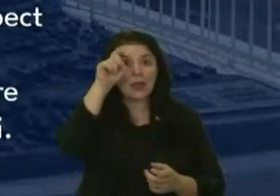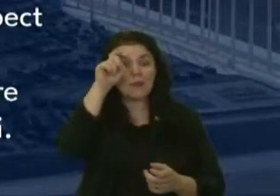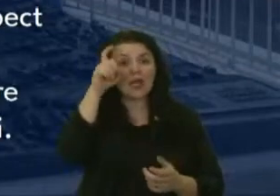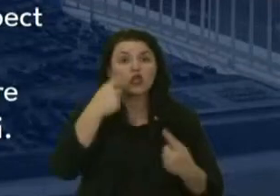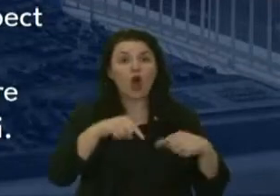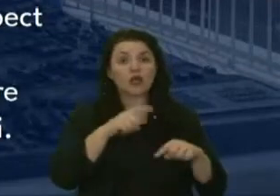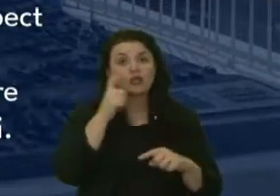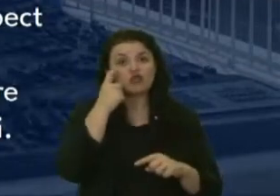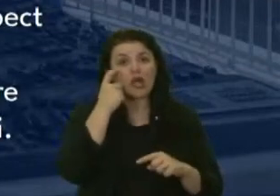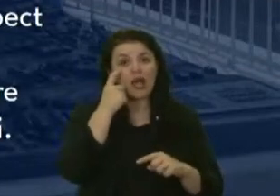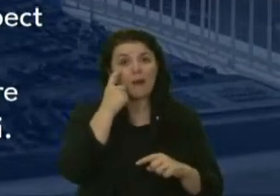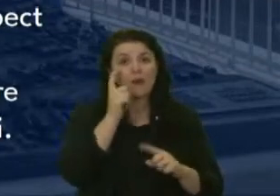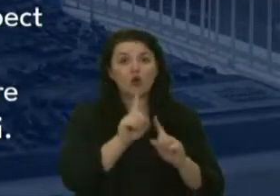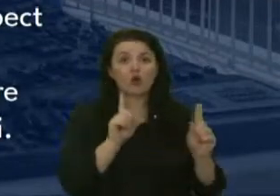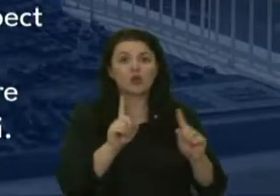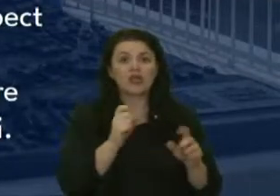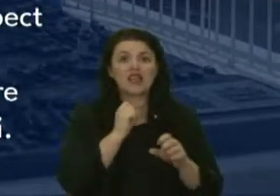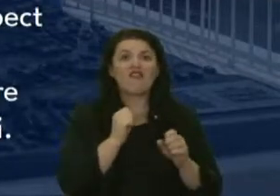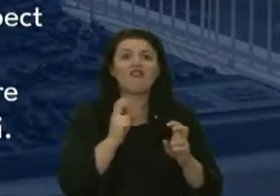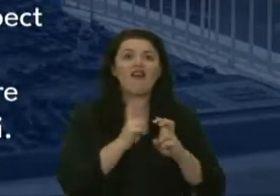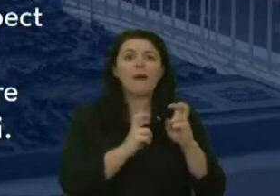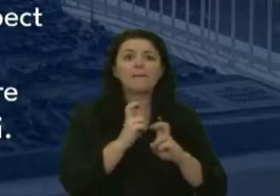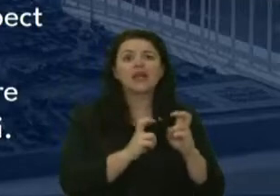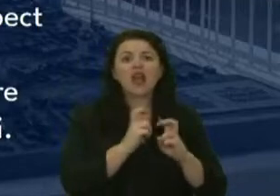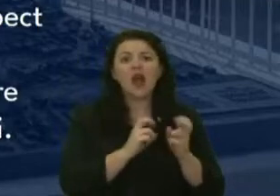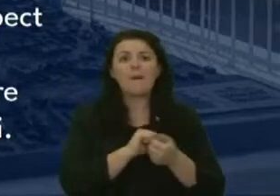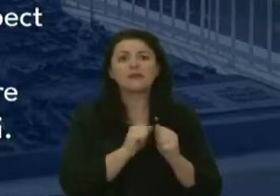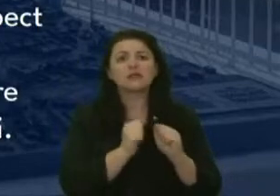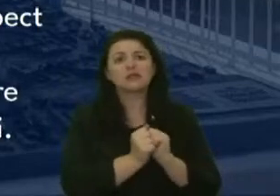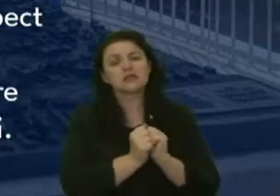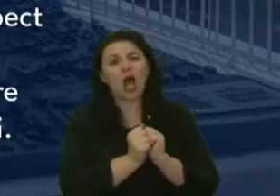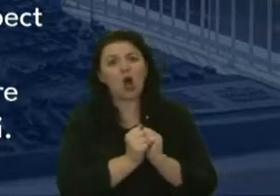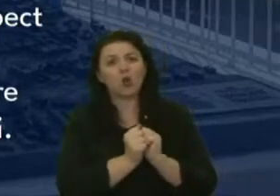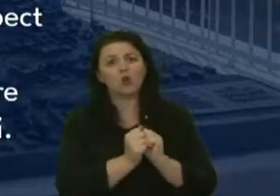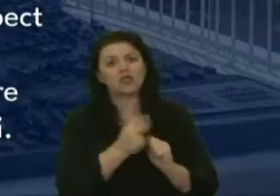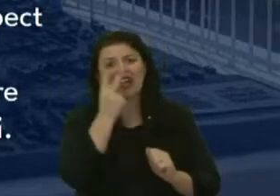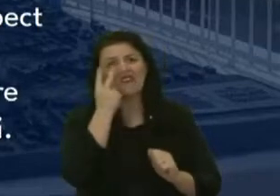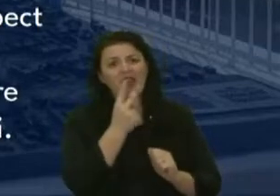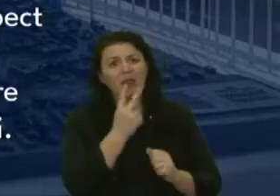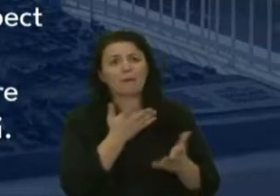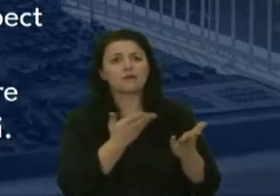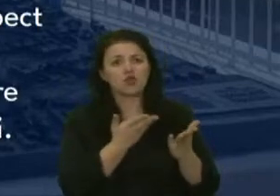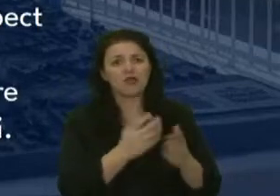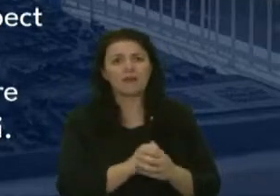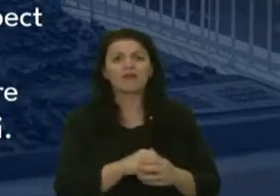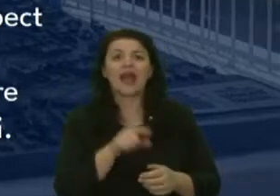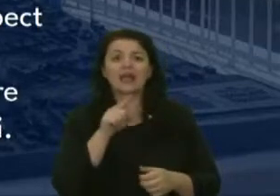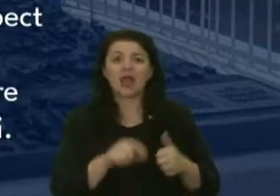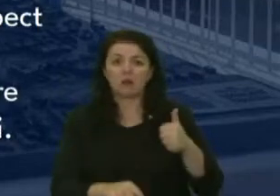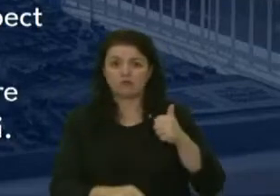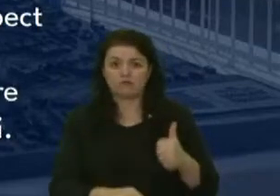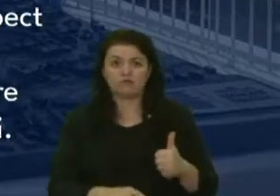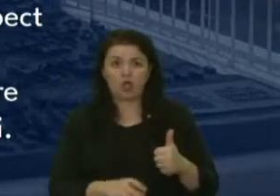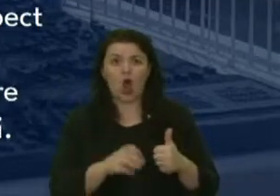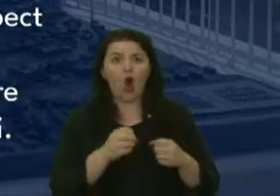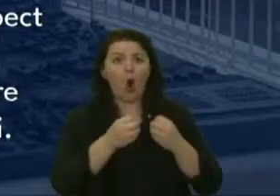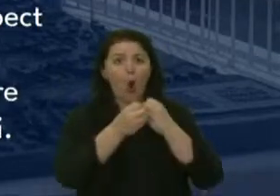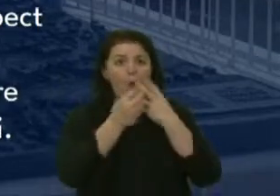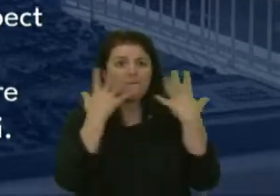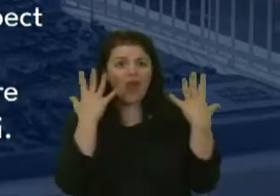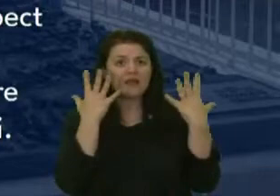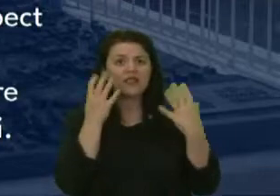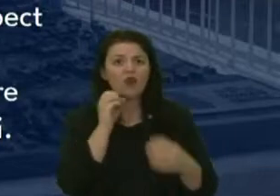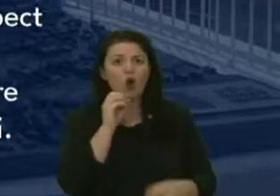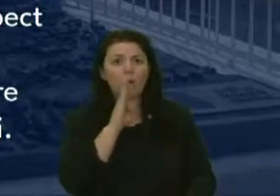încercăm noi unii dintre noi să fabricăm sau să vedem doar dintr un anumit unghi anumite lucruri Deci Aceasta este o poziționare obiectivă